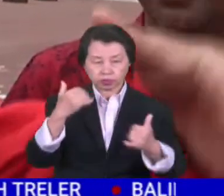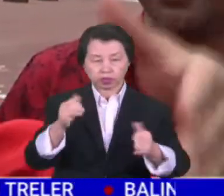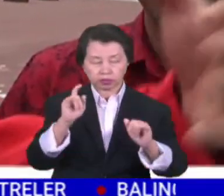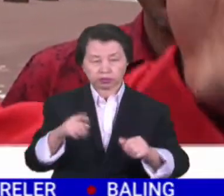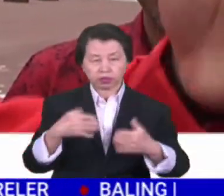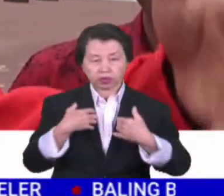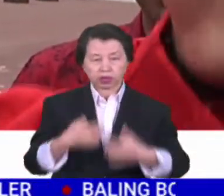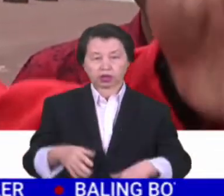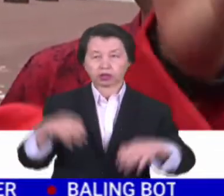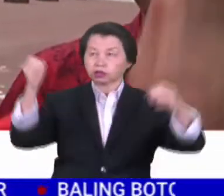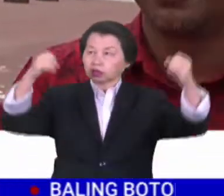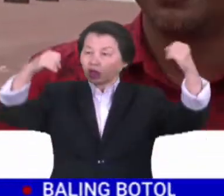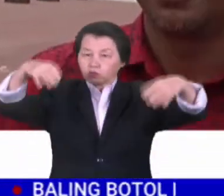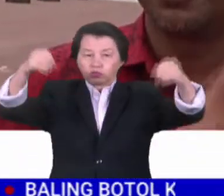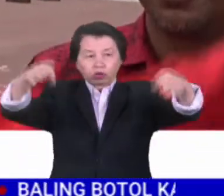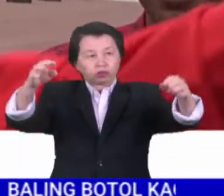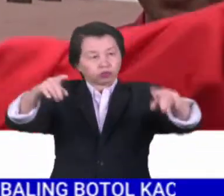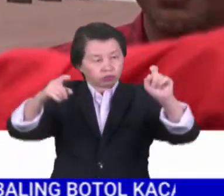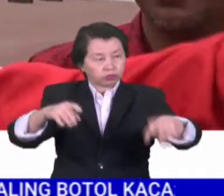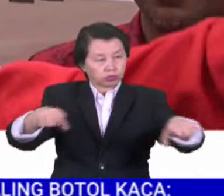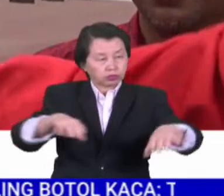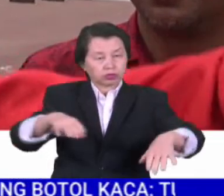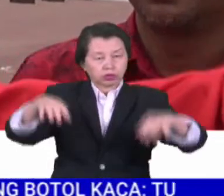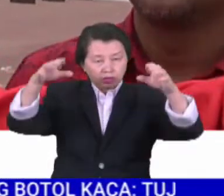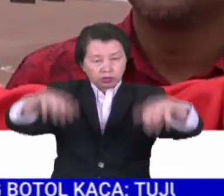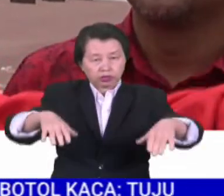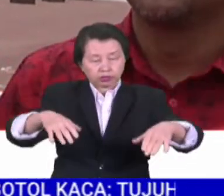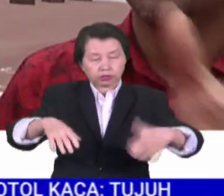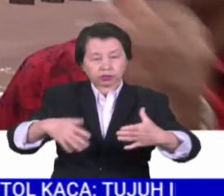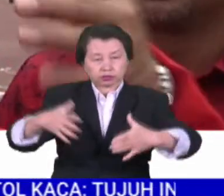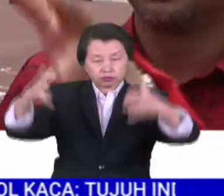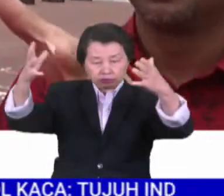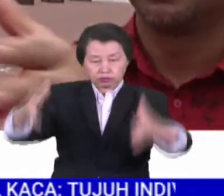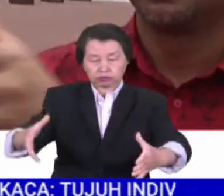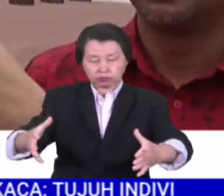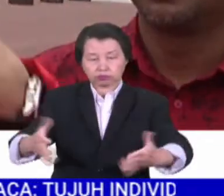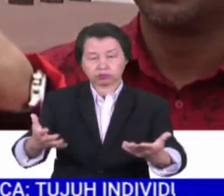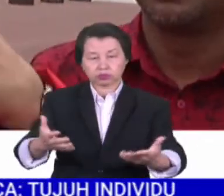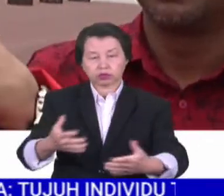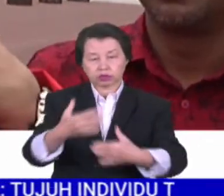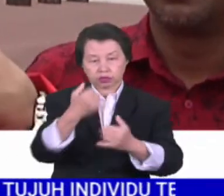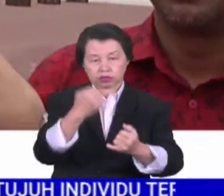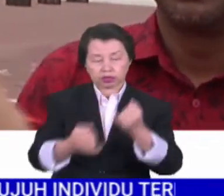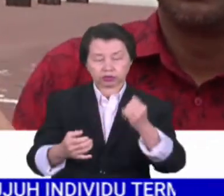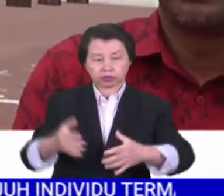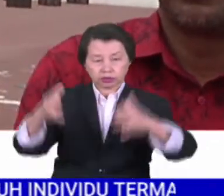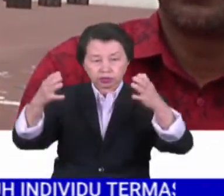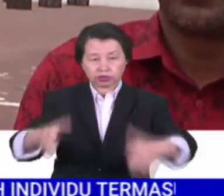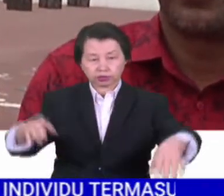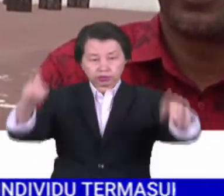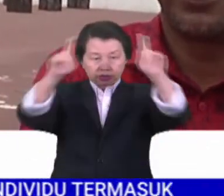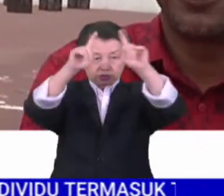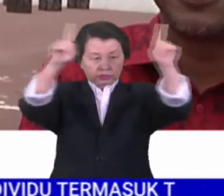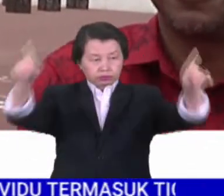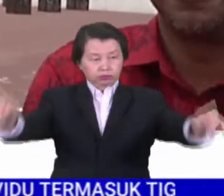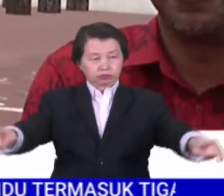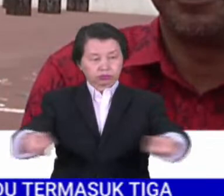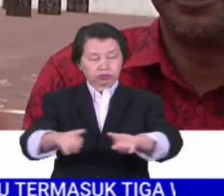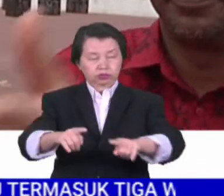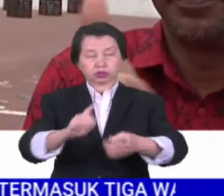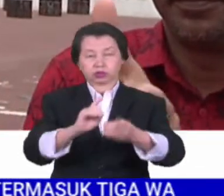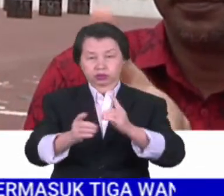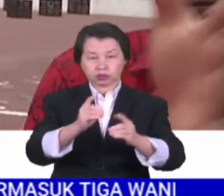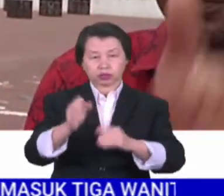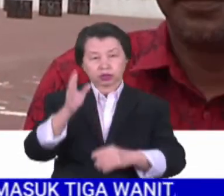dengan letak api, lampu dan sebagainya. Kita letak food truck dan finally kita letak skrin digital ni. Dan insyaAllah